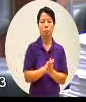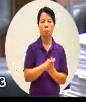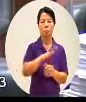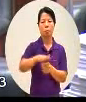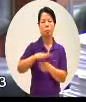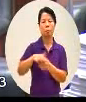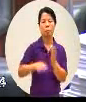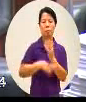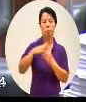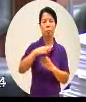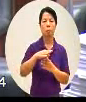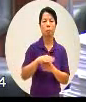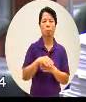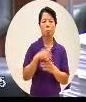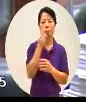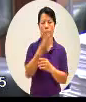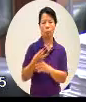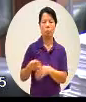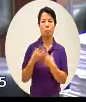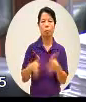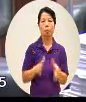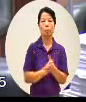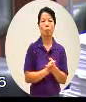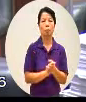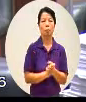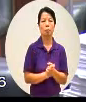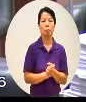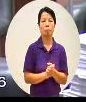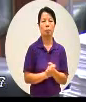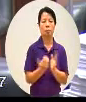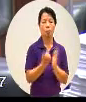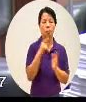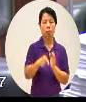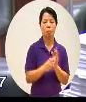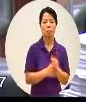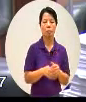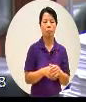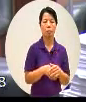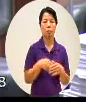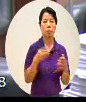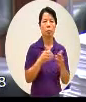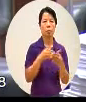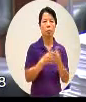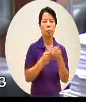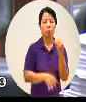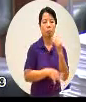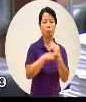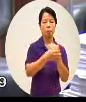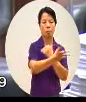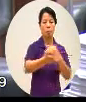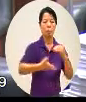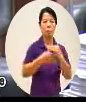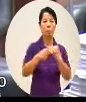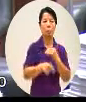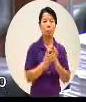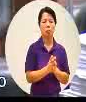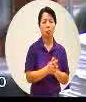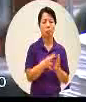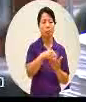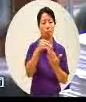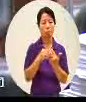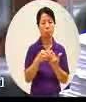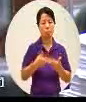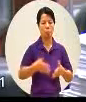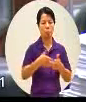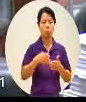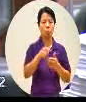殃。然后我们。刚刚讲这个志宏祠，遴选地点很重要。那么，在